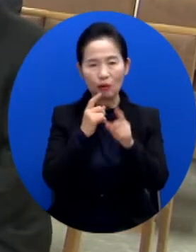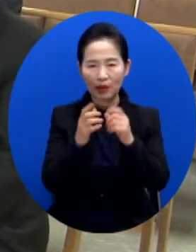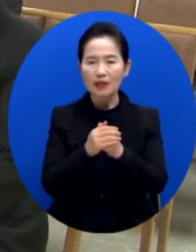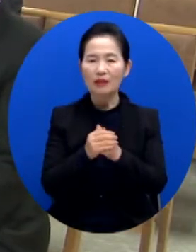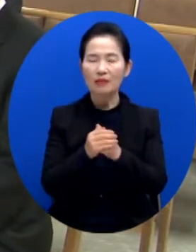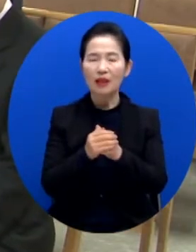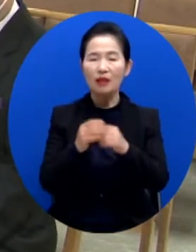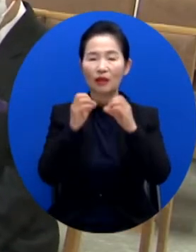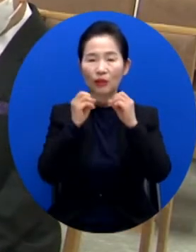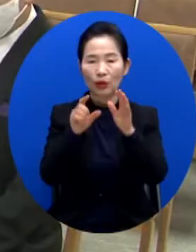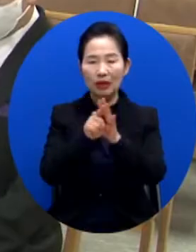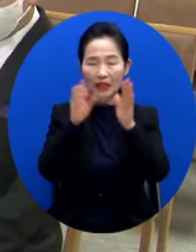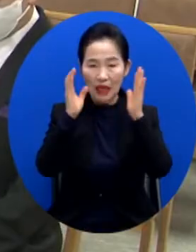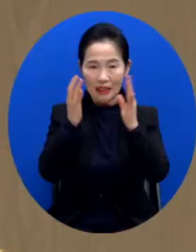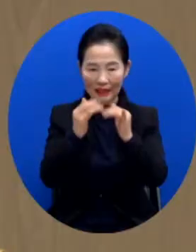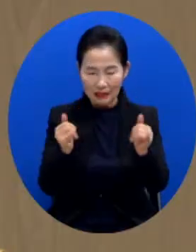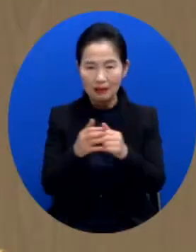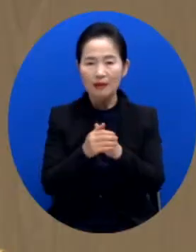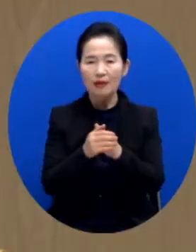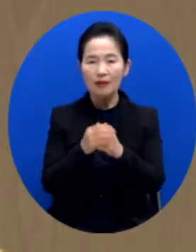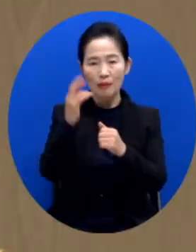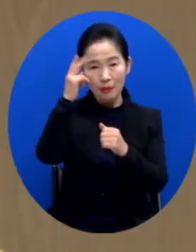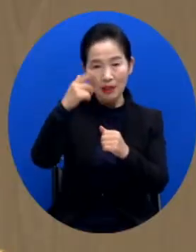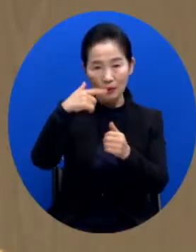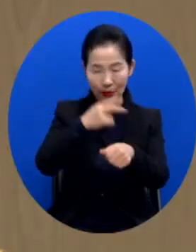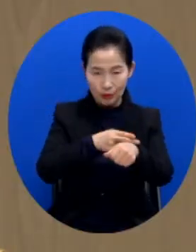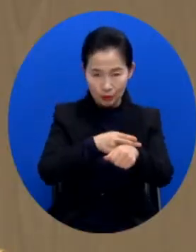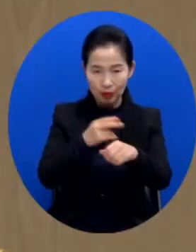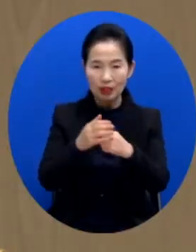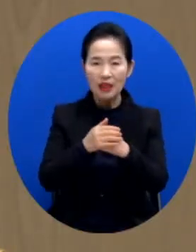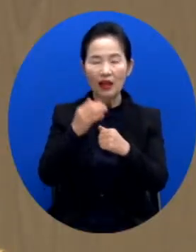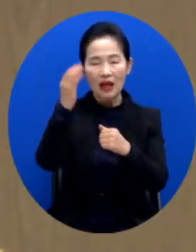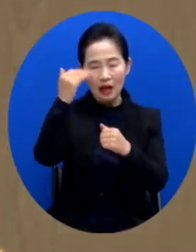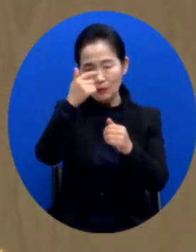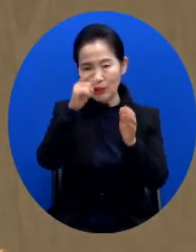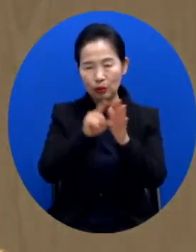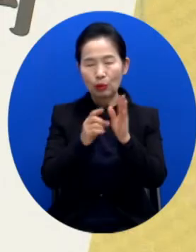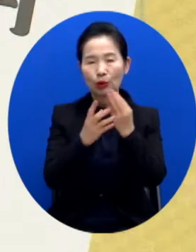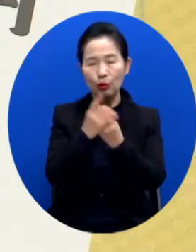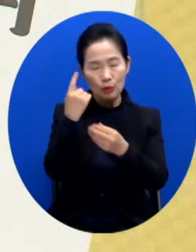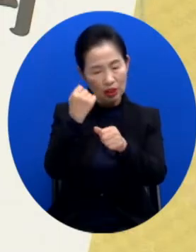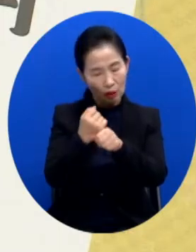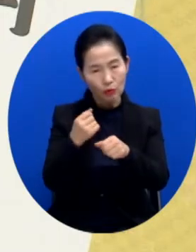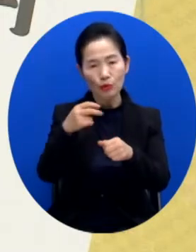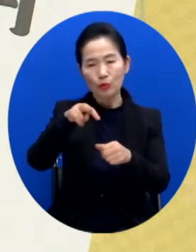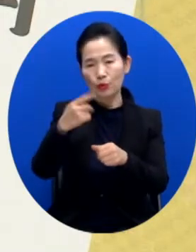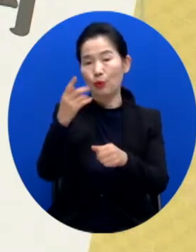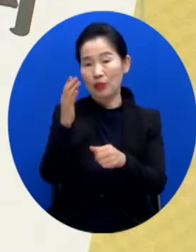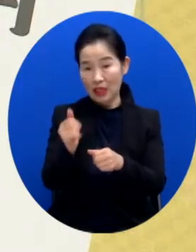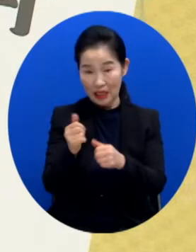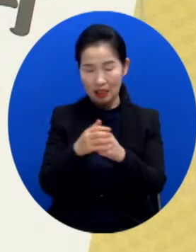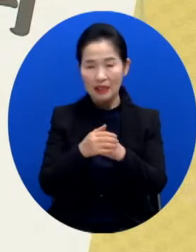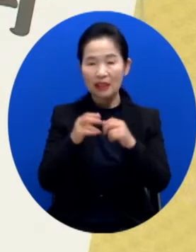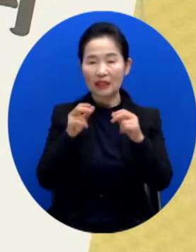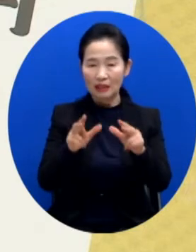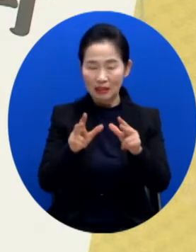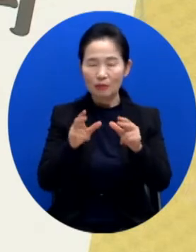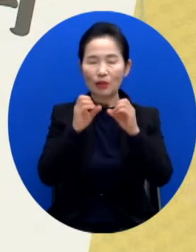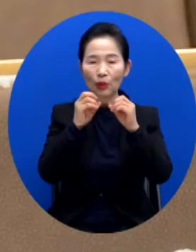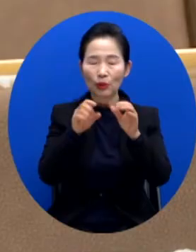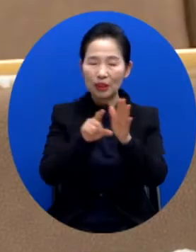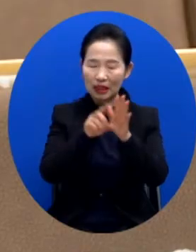선교 신학자인 박영환 교수 는 한국 기독교 통일 연구소장으로 활동하고 있으며 현대 선교 신학과